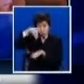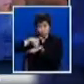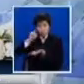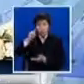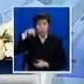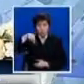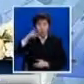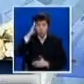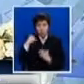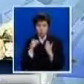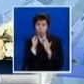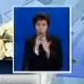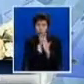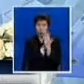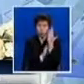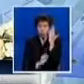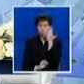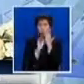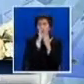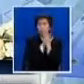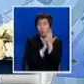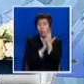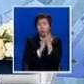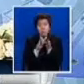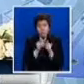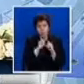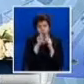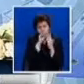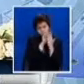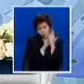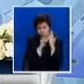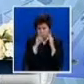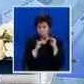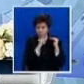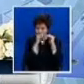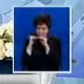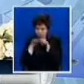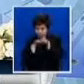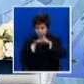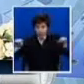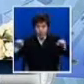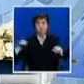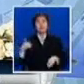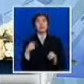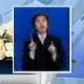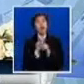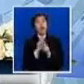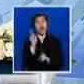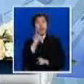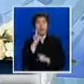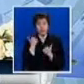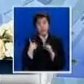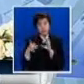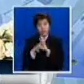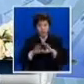กระจายไปทั่วทุกแห่งนะครับทั่วทุกพื้นที่และมีคุณภาพมาตรฐานอย่างไรนะครับเหมือนกับในเรื่องของแหล่งเรียนรู้ของ